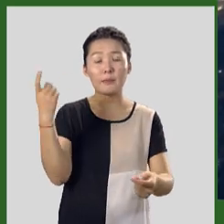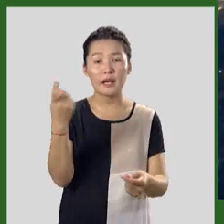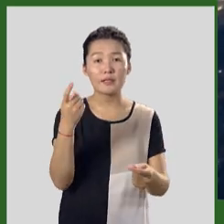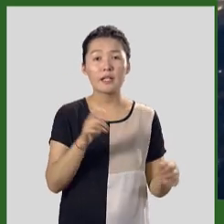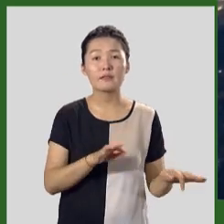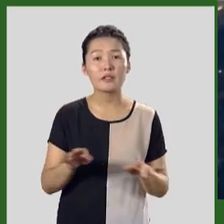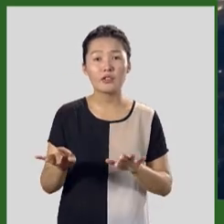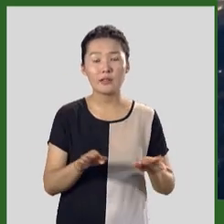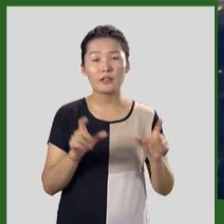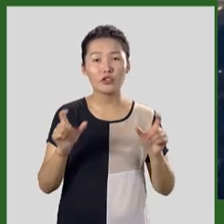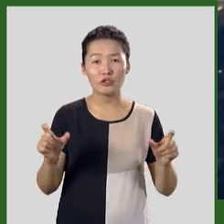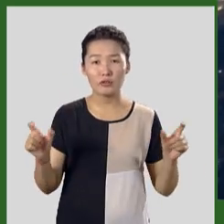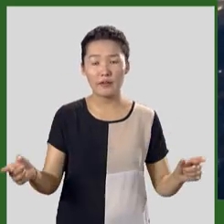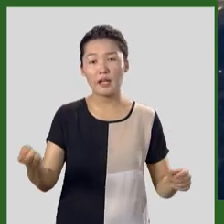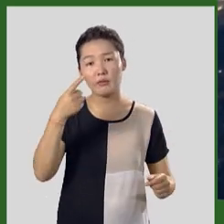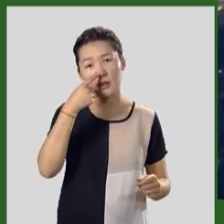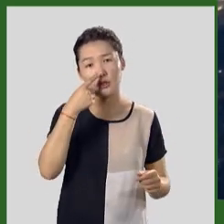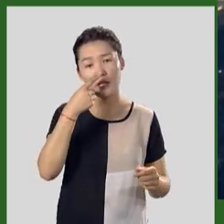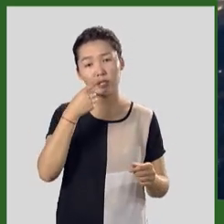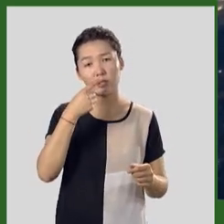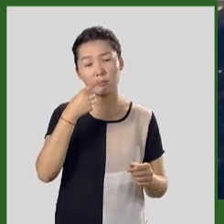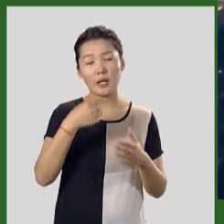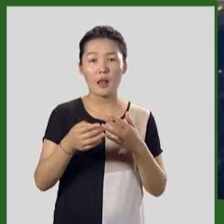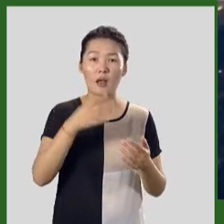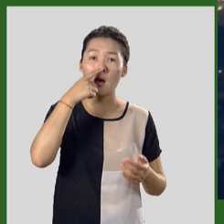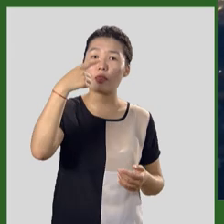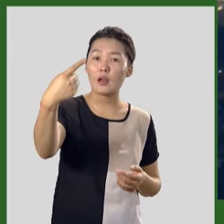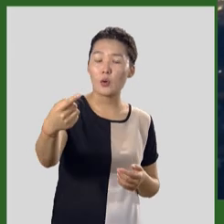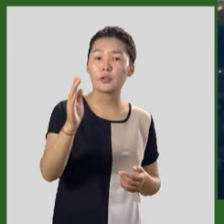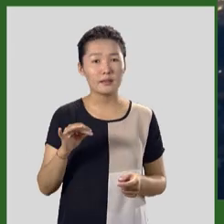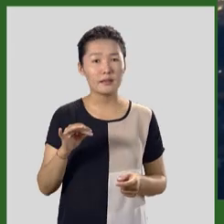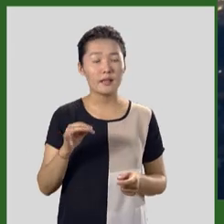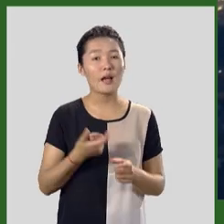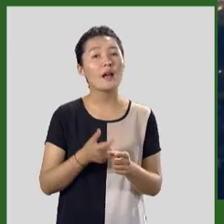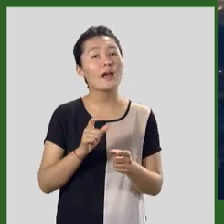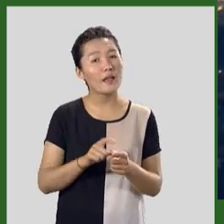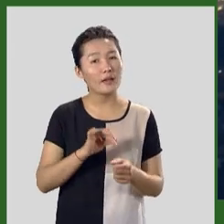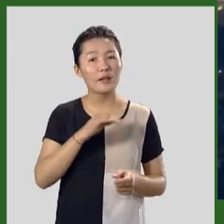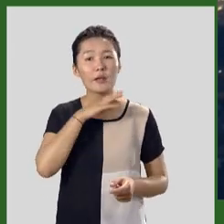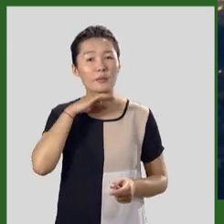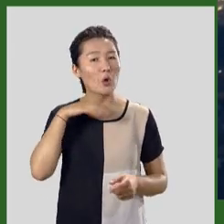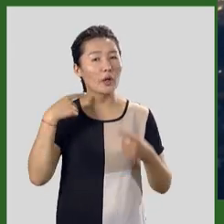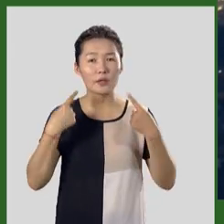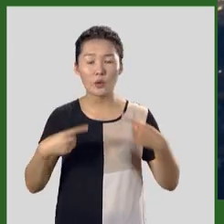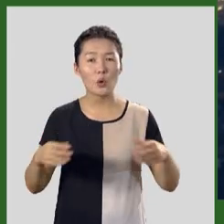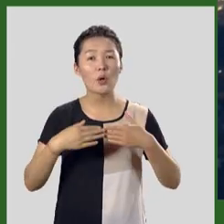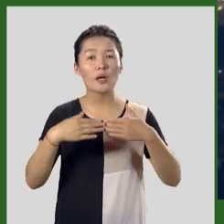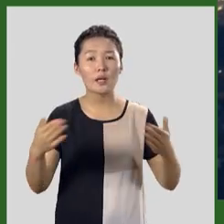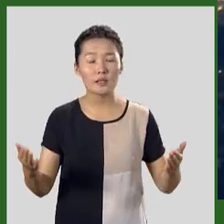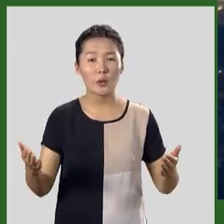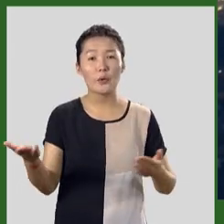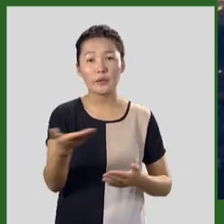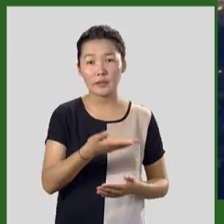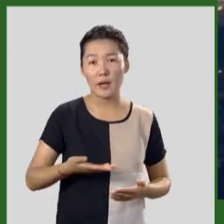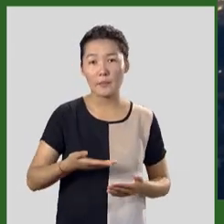деятельности человека в ближайшем и отдаленном будущем. Это и многое другое раскроет